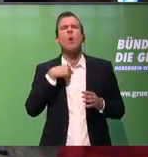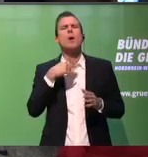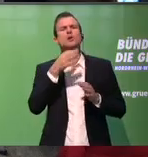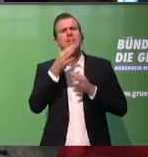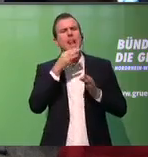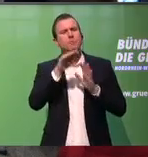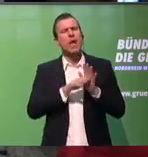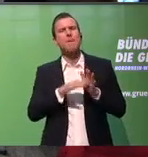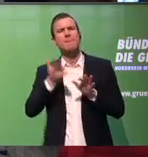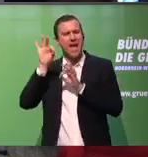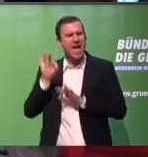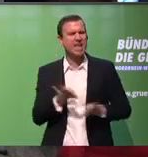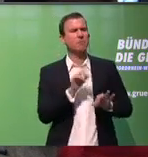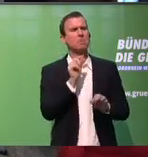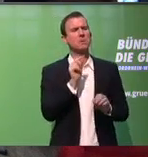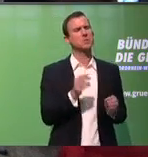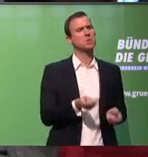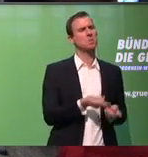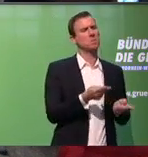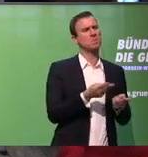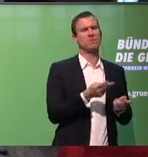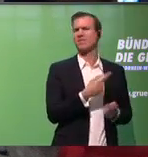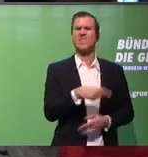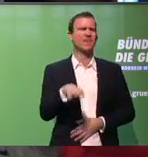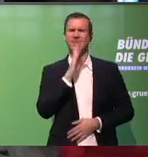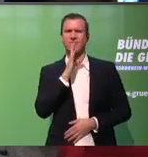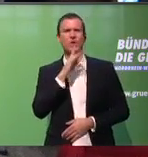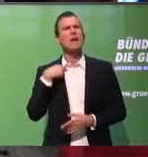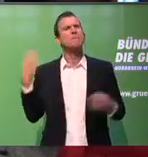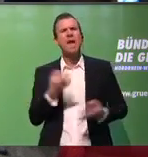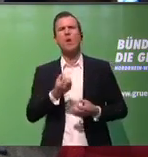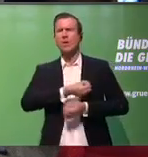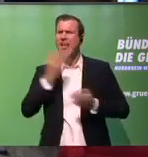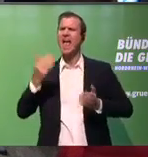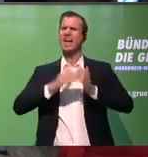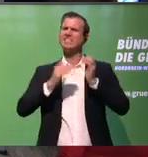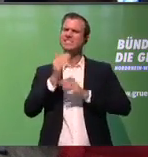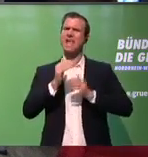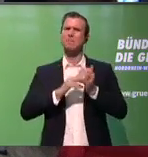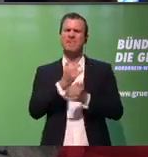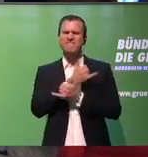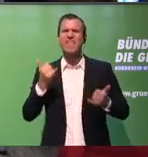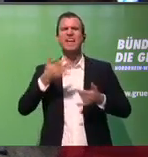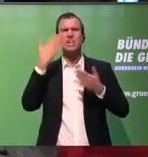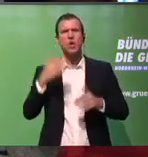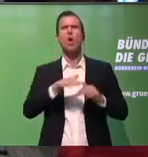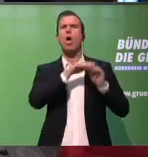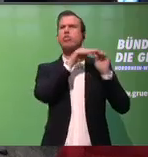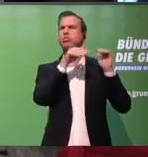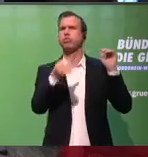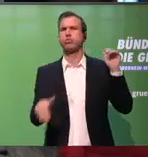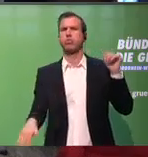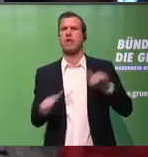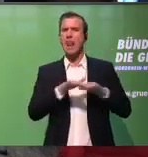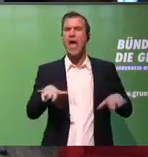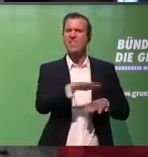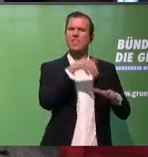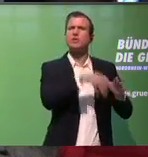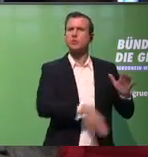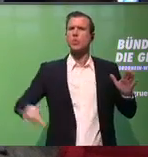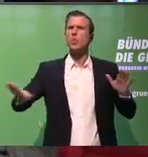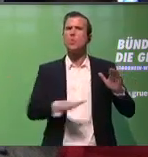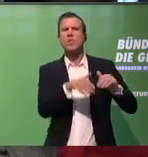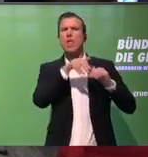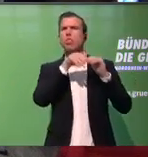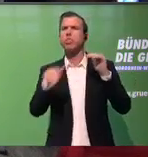Programme nützen da nichts. Wir brauchen eine systematische Idee, wie wir gegen die Rezession in den Ländern des Südens